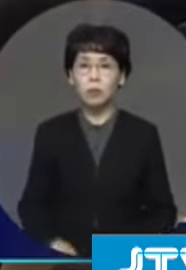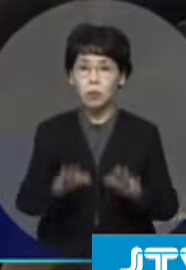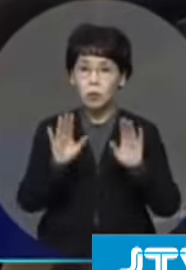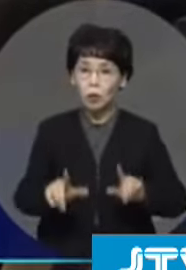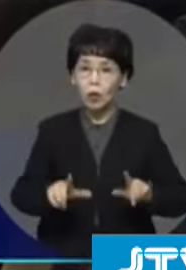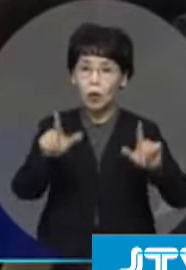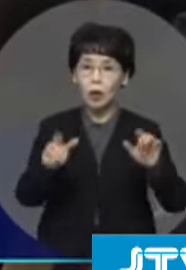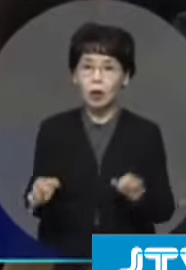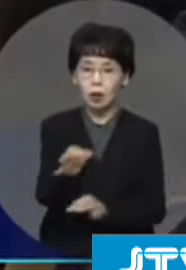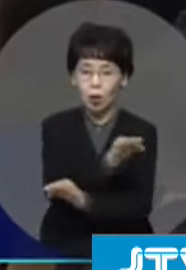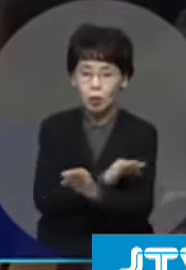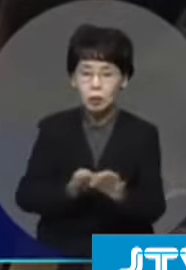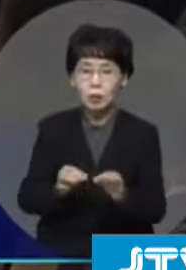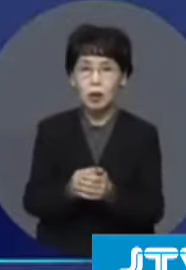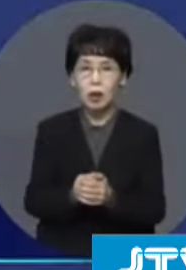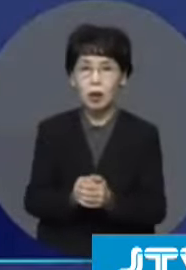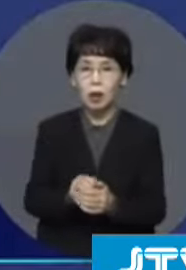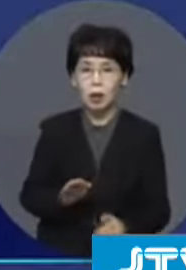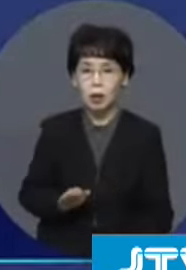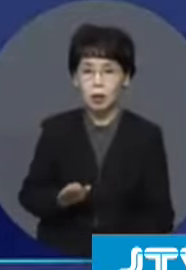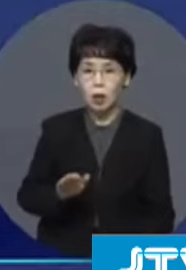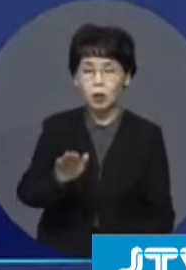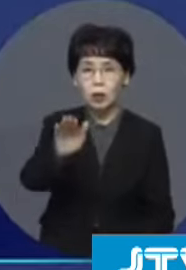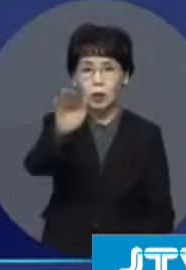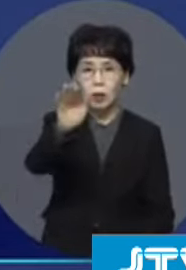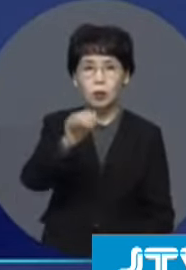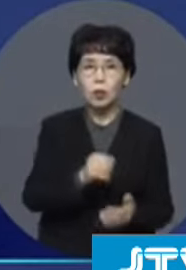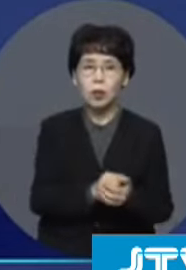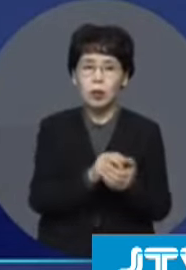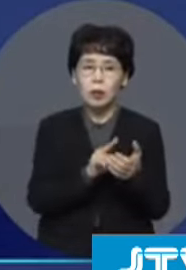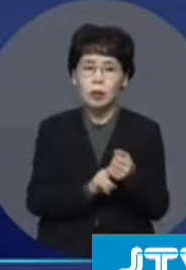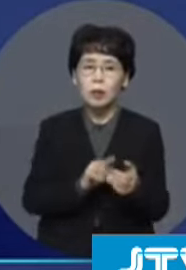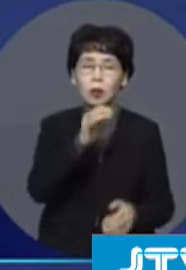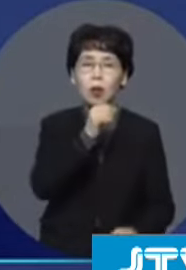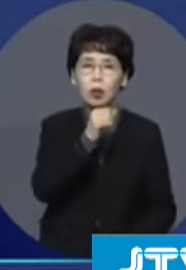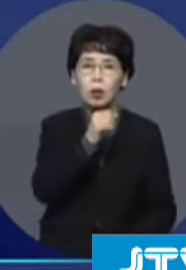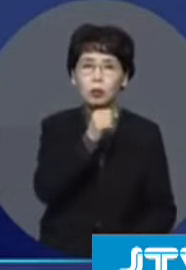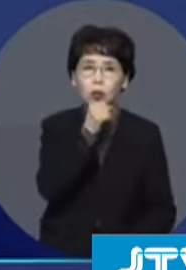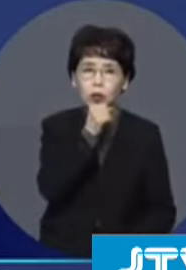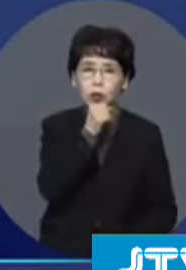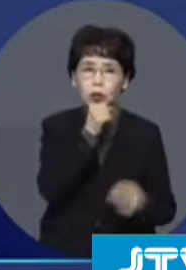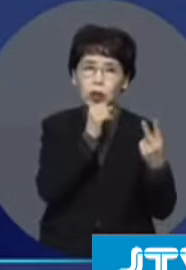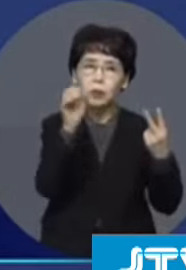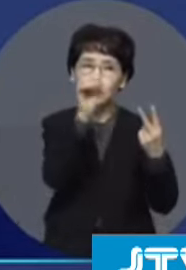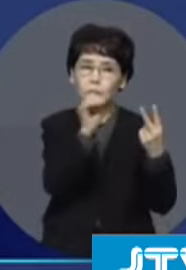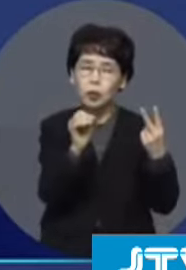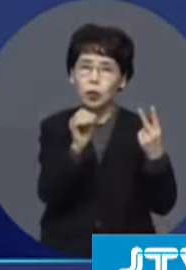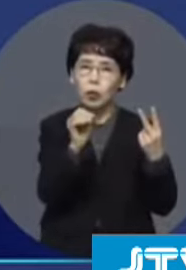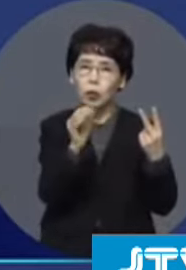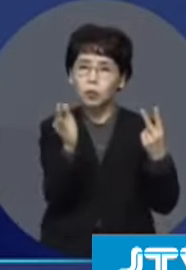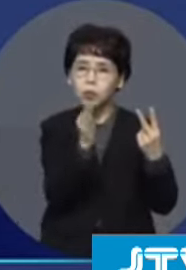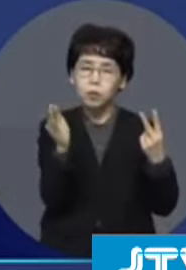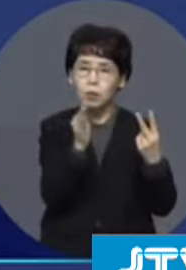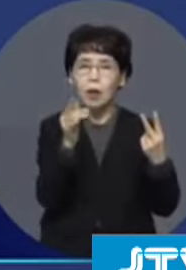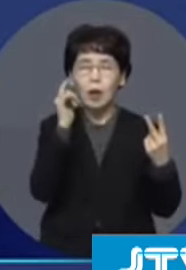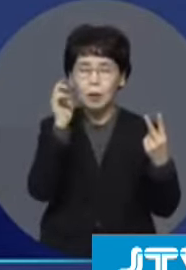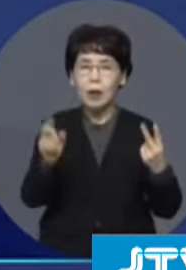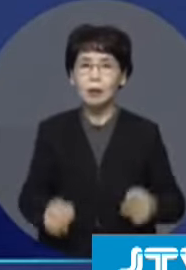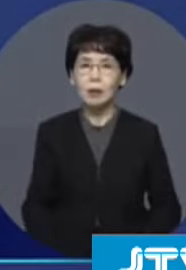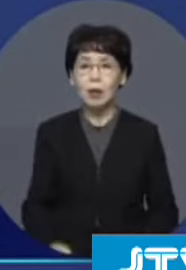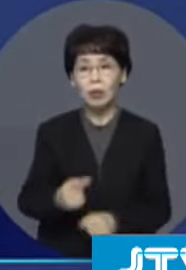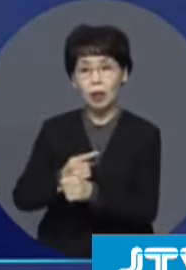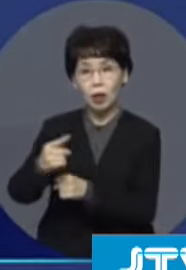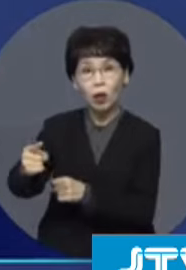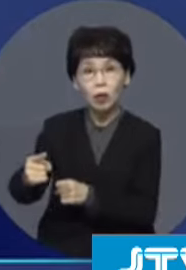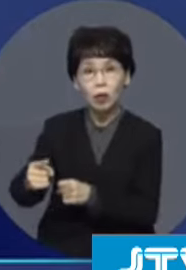올해 경제 성장률도 잠재 성장률 2%를 상회할 전망입니다.